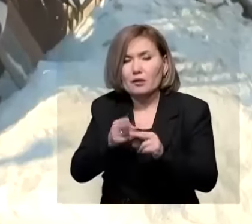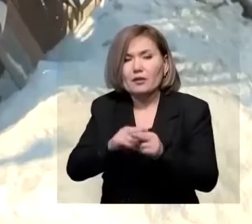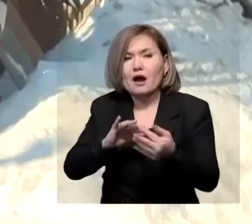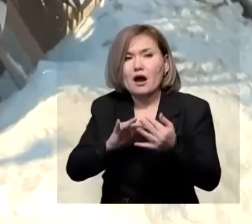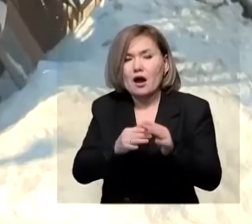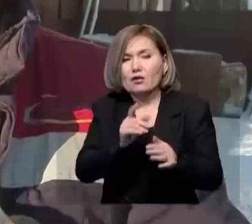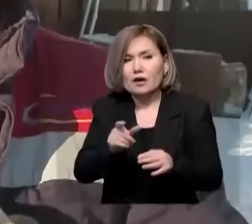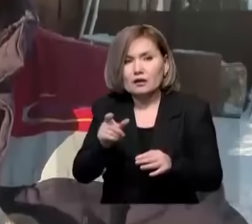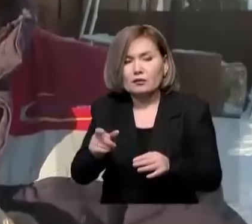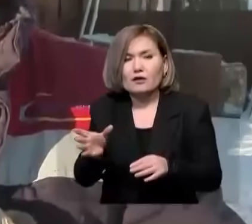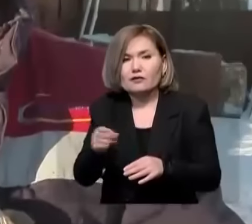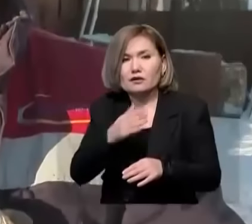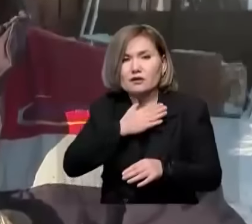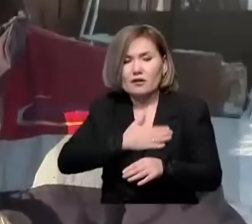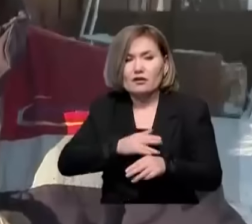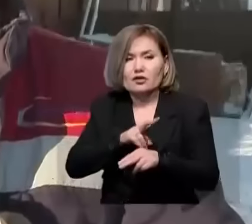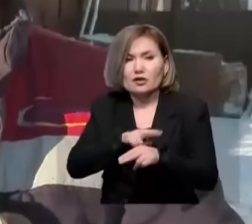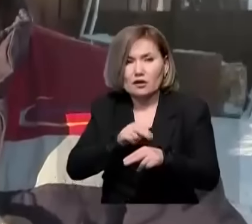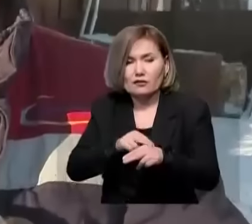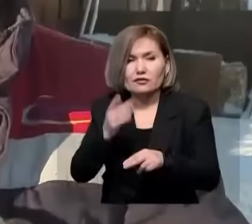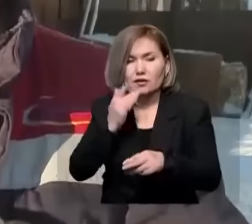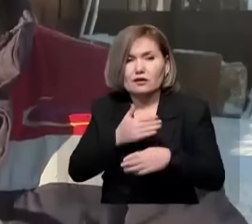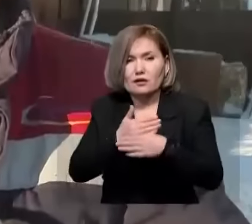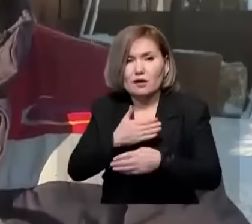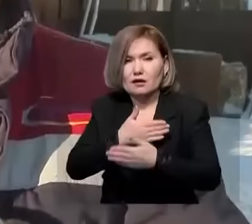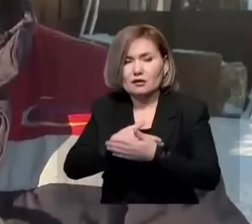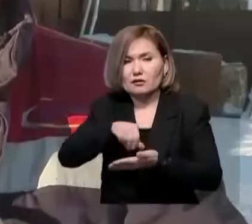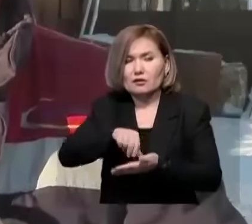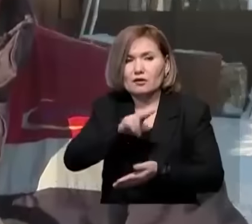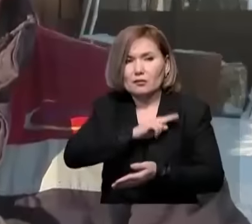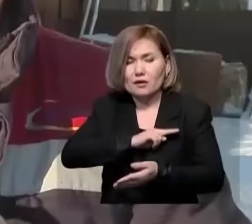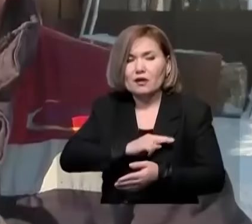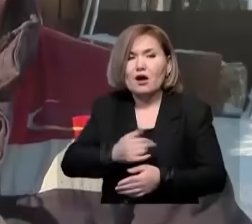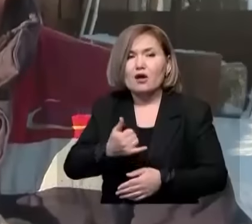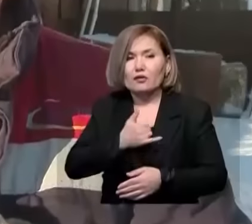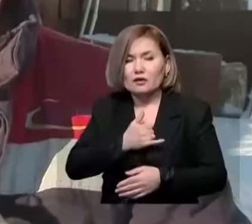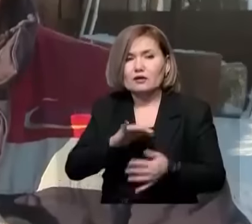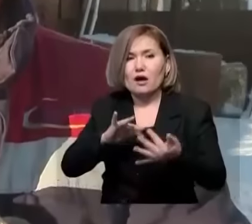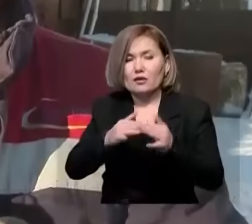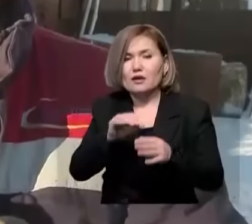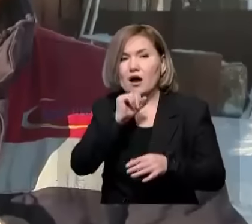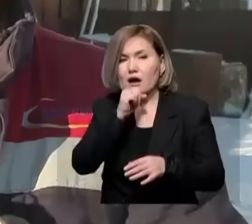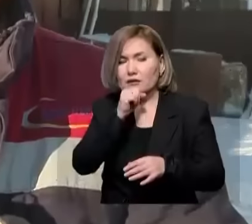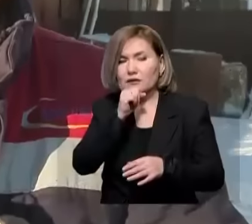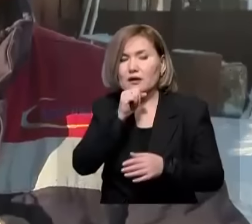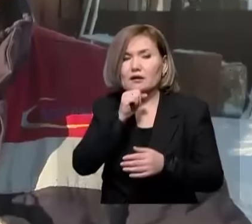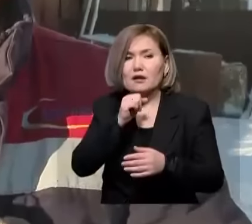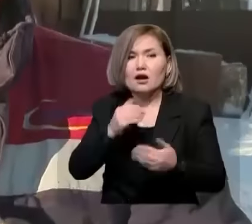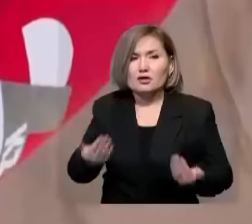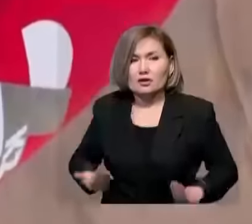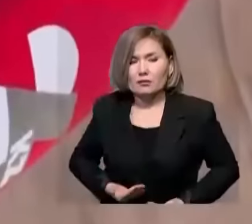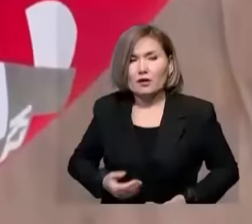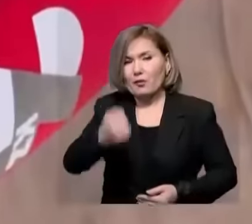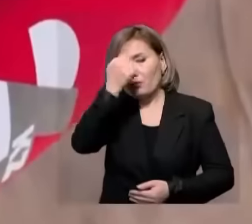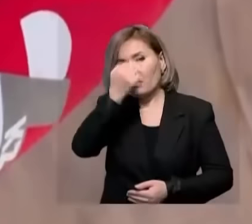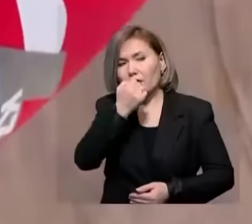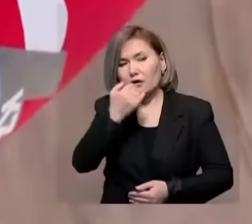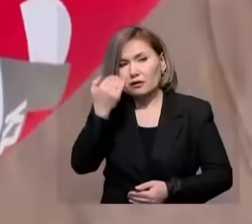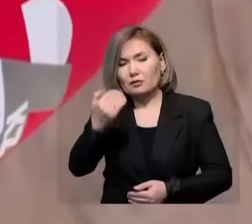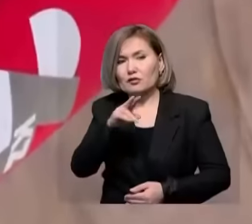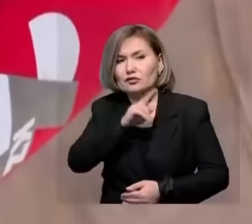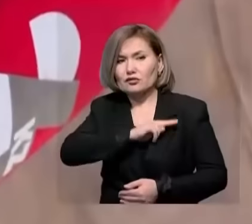да растап отыр. Ақсақалдар жұмыс бар, соң үлкен ақсақал бар, санға дейін жақты деген. Сол кісінің арқасында біраз жұмыстар істеліп жатыр. 5-6 жыл болды